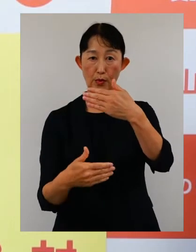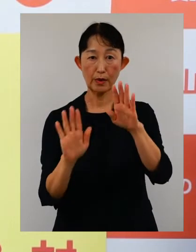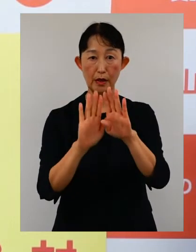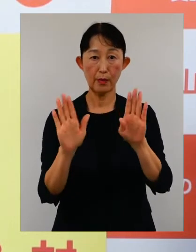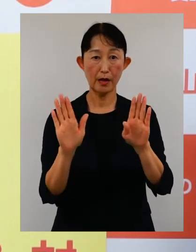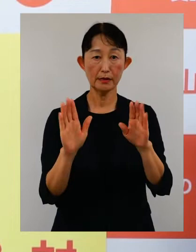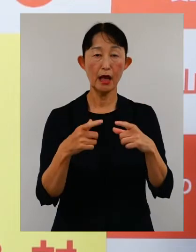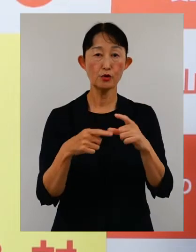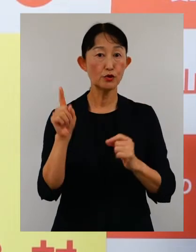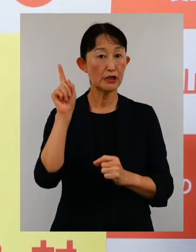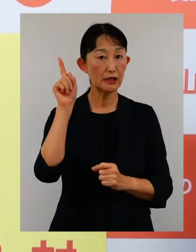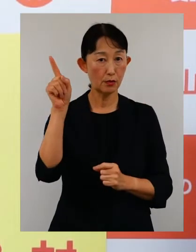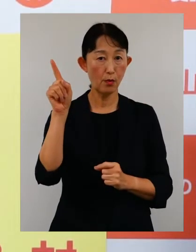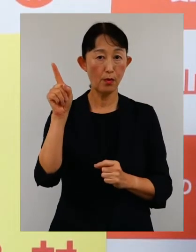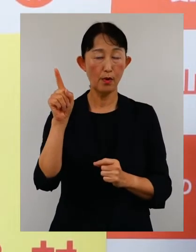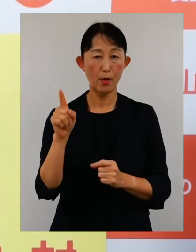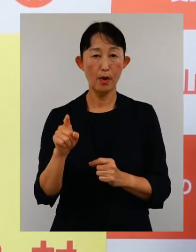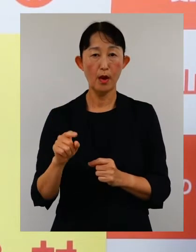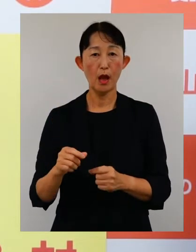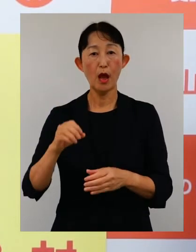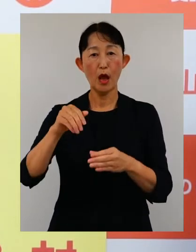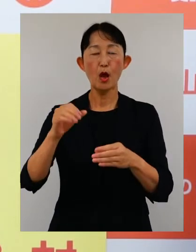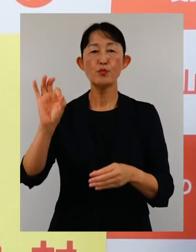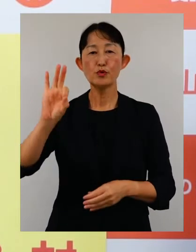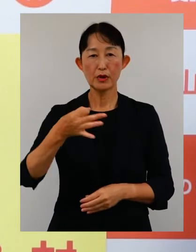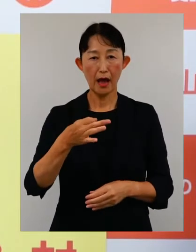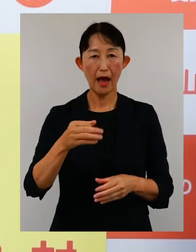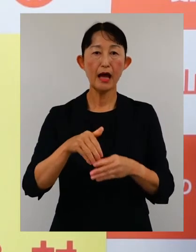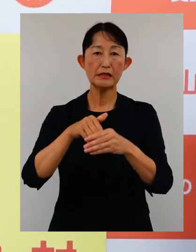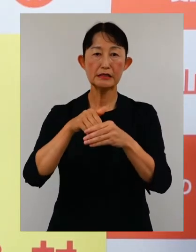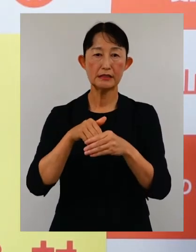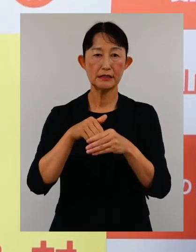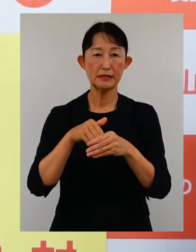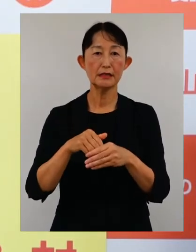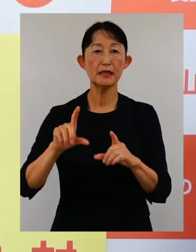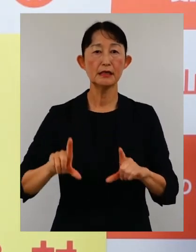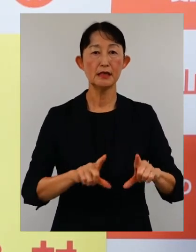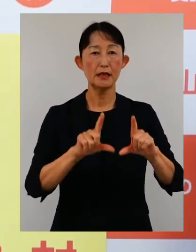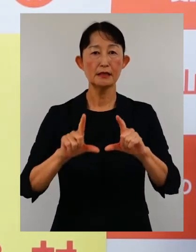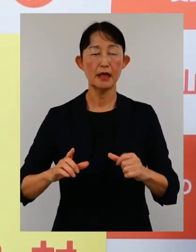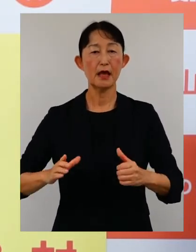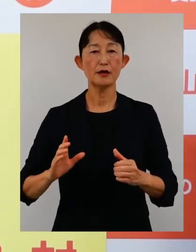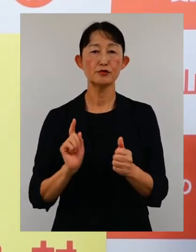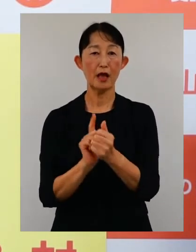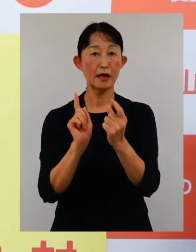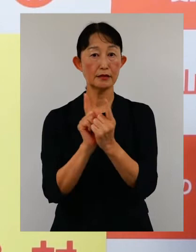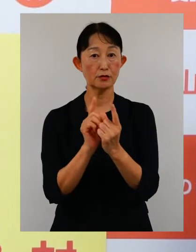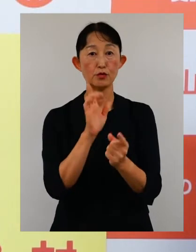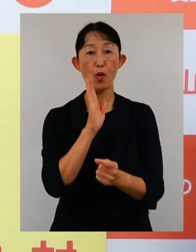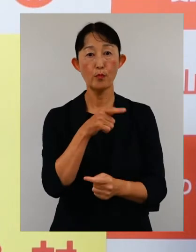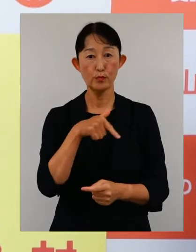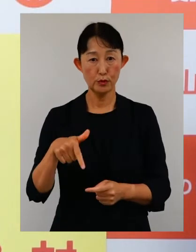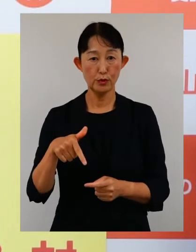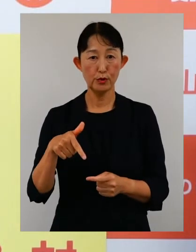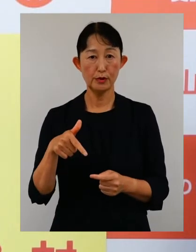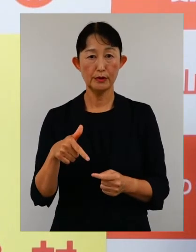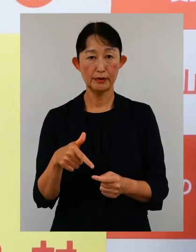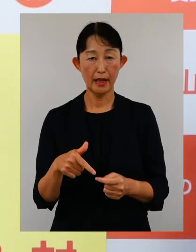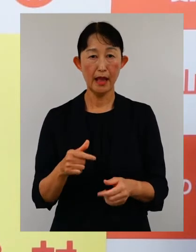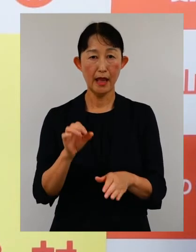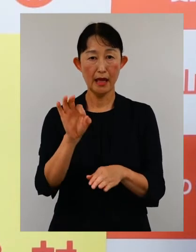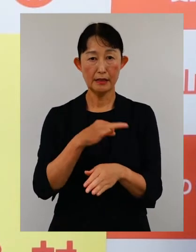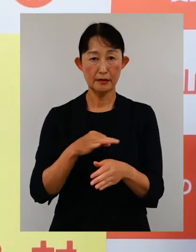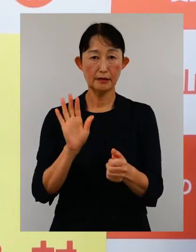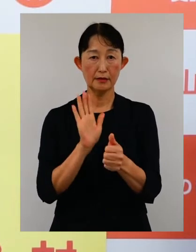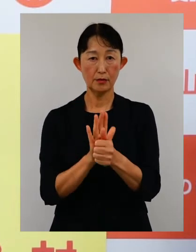の物価・賃金・生活総合対策本部において、地方創生臨時交付金の拡充が決